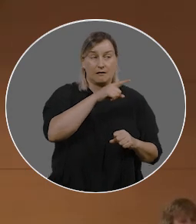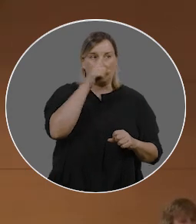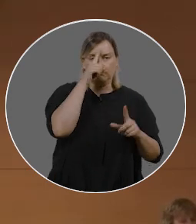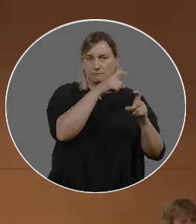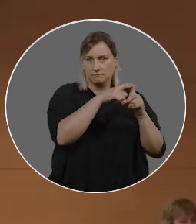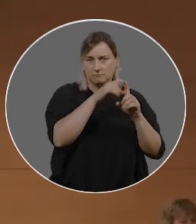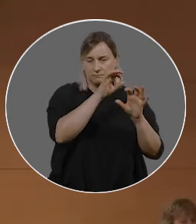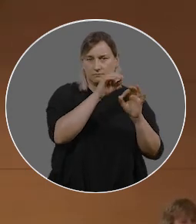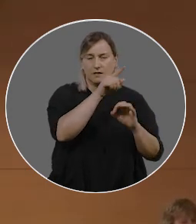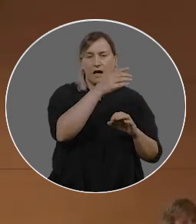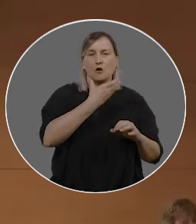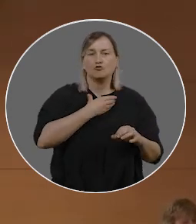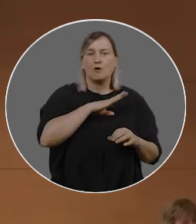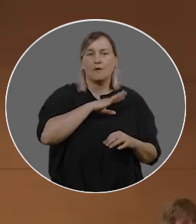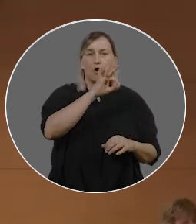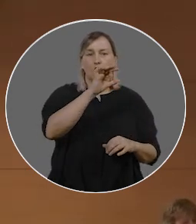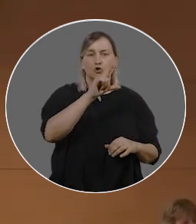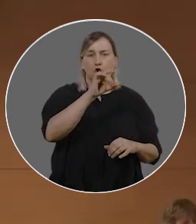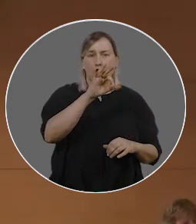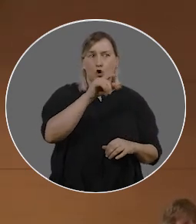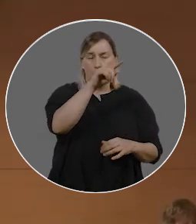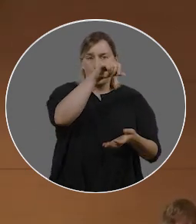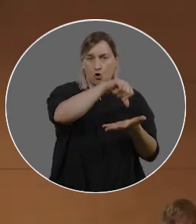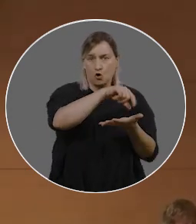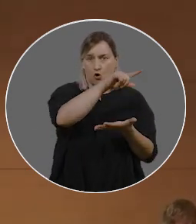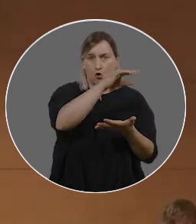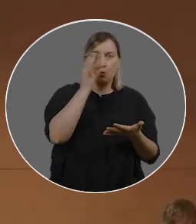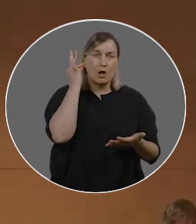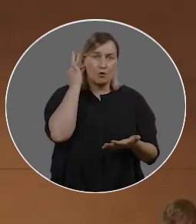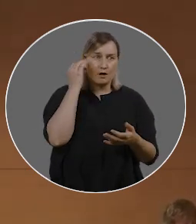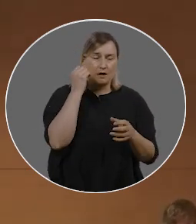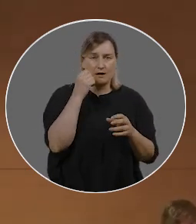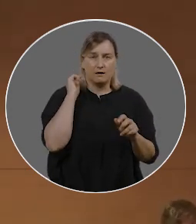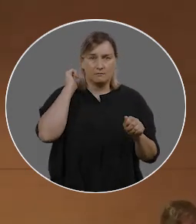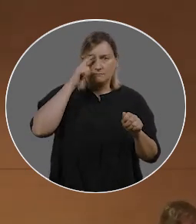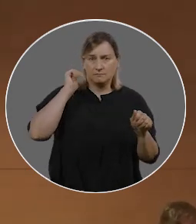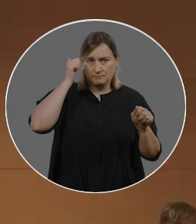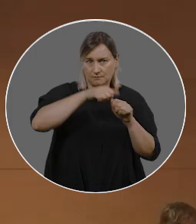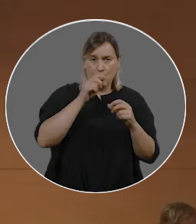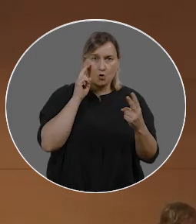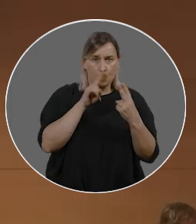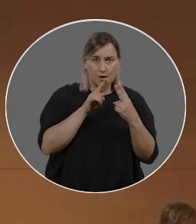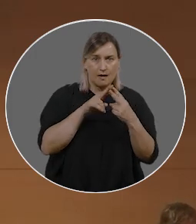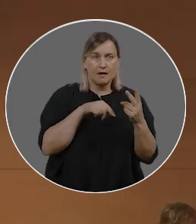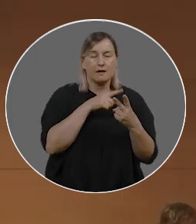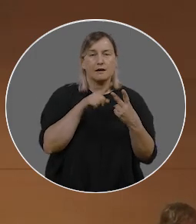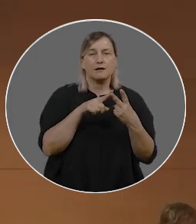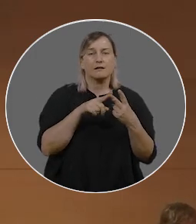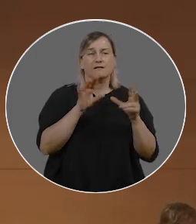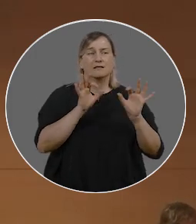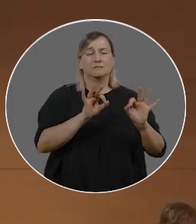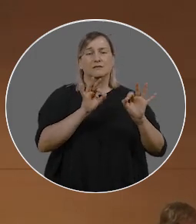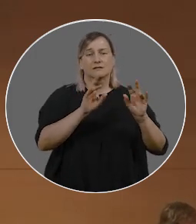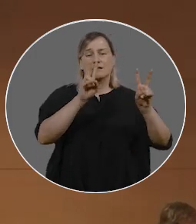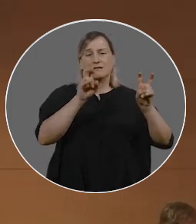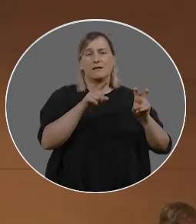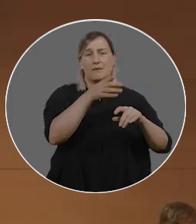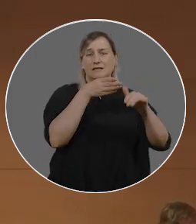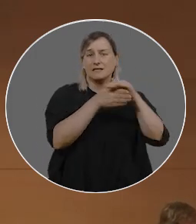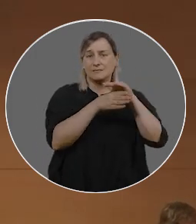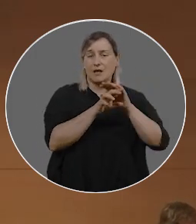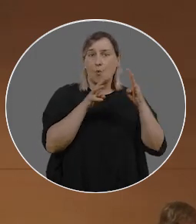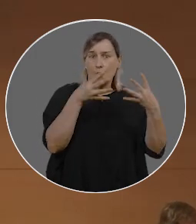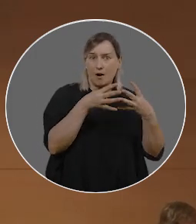Comune, no sé què, com es diu, és l'Ajuntament d'Oslo, és una noia que conec des de fa molt temps i s'ha especialitzat